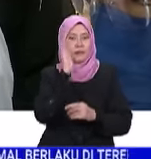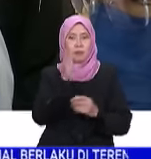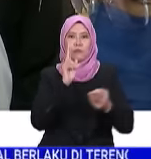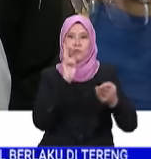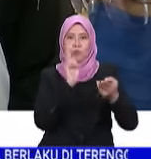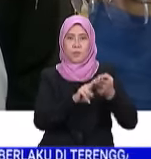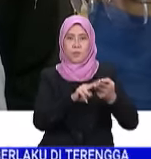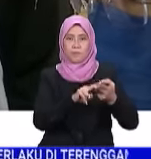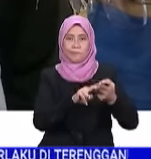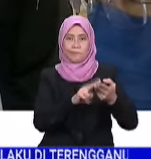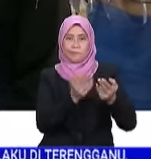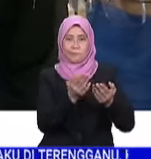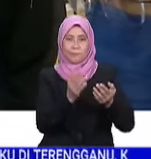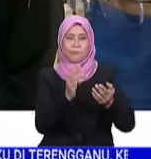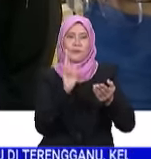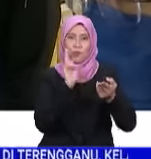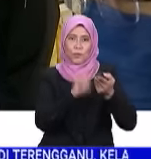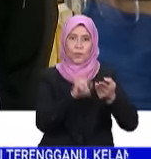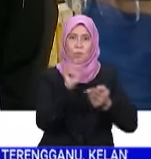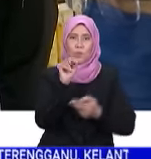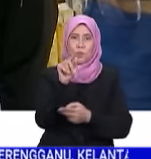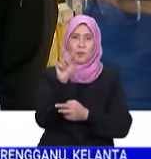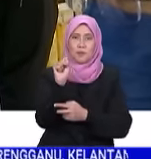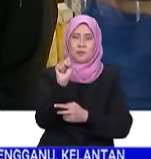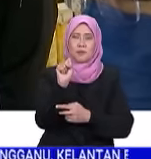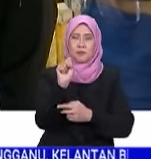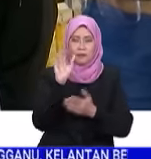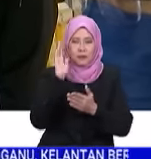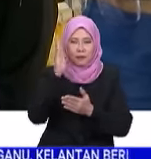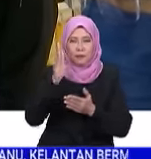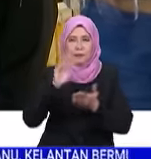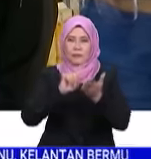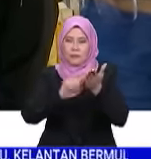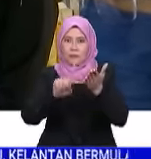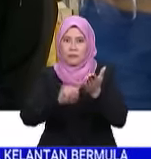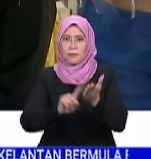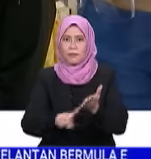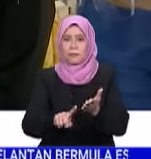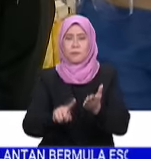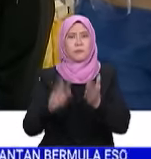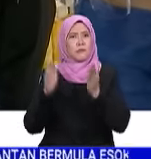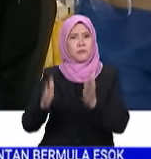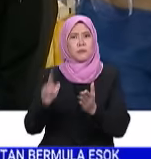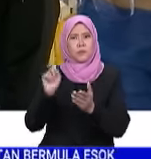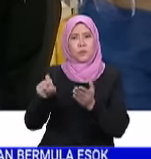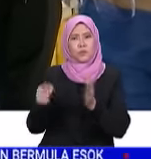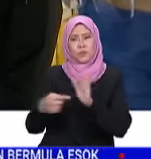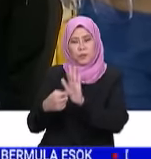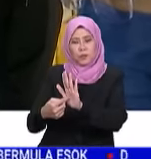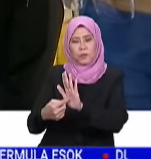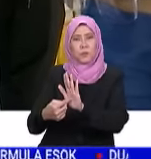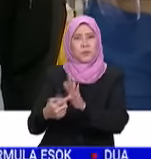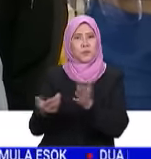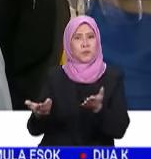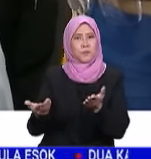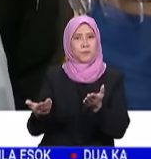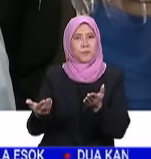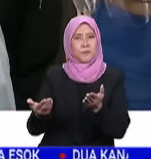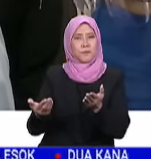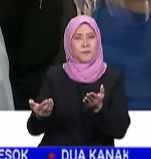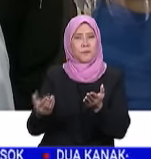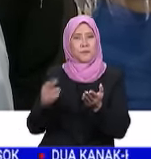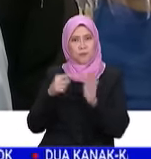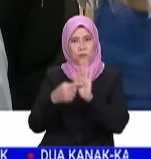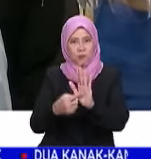dan asat lah daripada maknanya peruncit perlu mengemukakan apa pemborong peruncit pengedar perlu